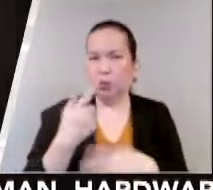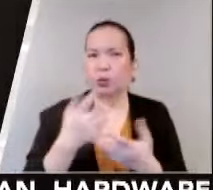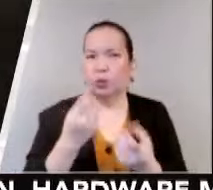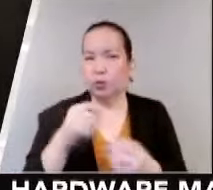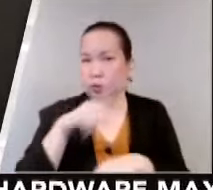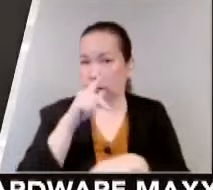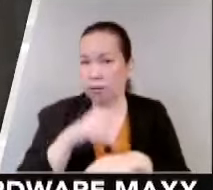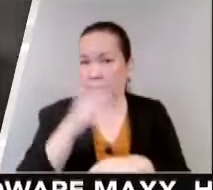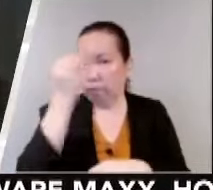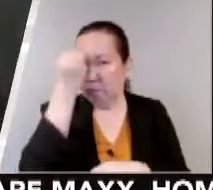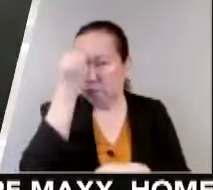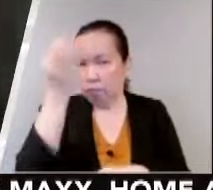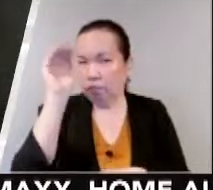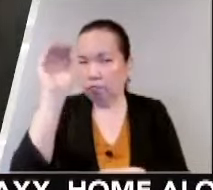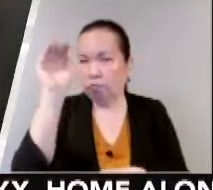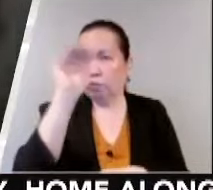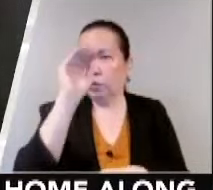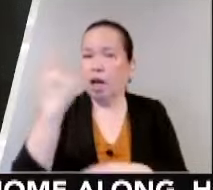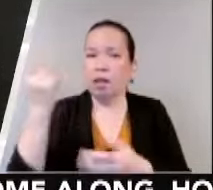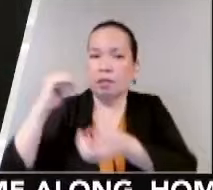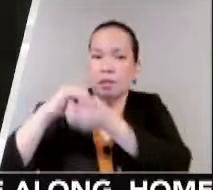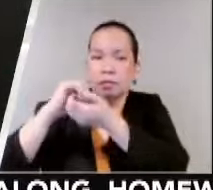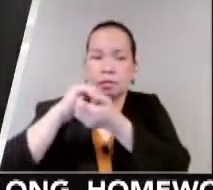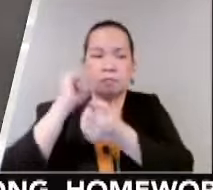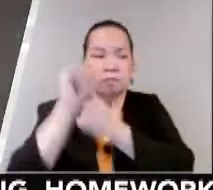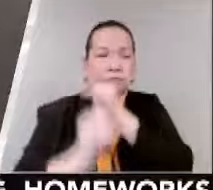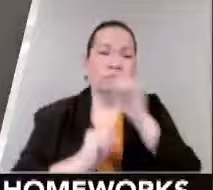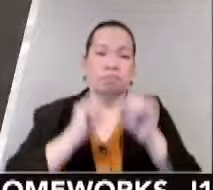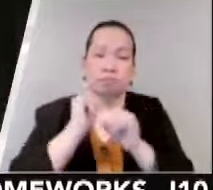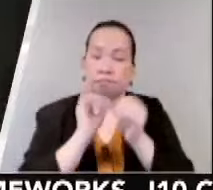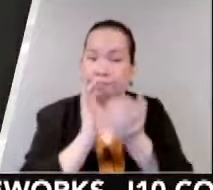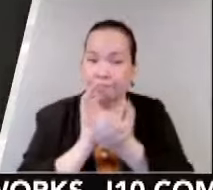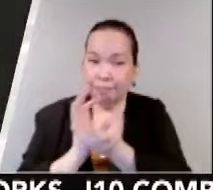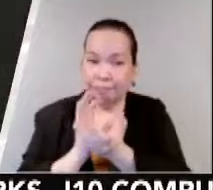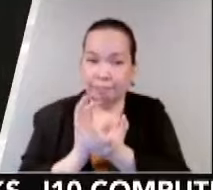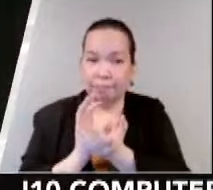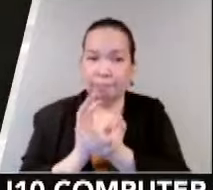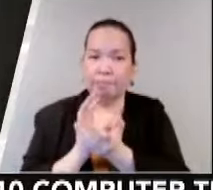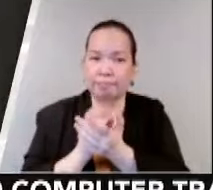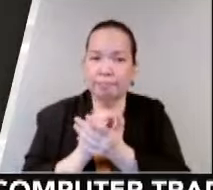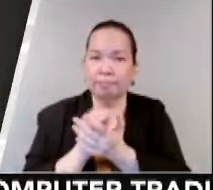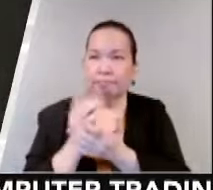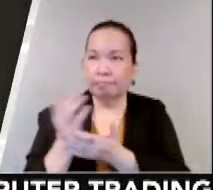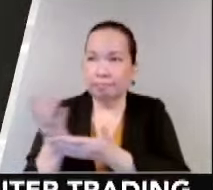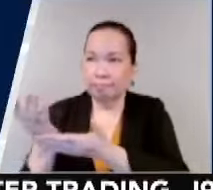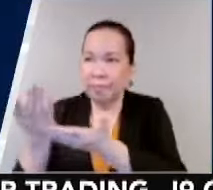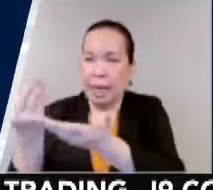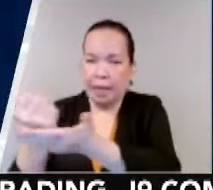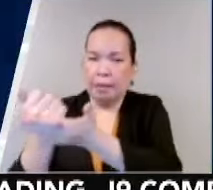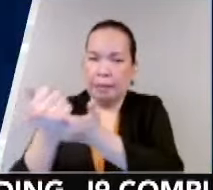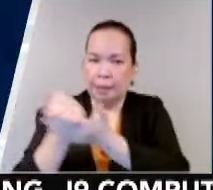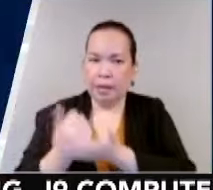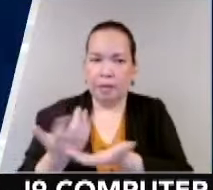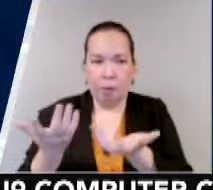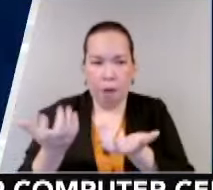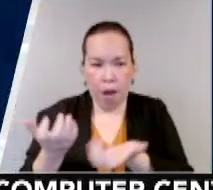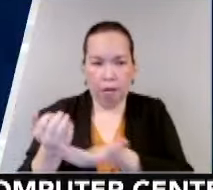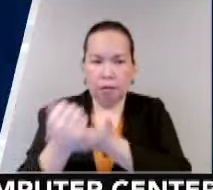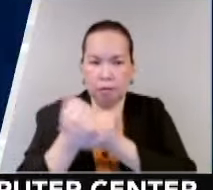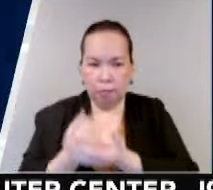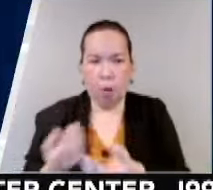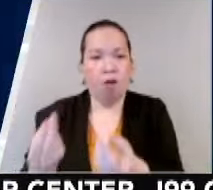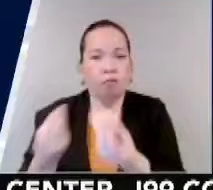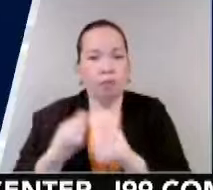ating mga kaalyado sa international community at nag-alok sila ng tulong para maprotektahan ang ating